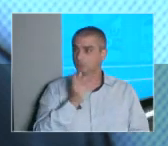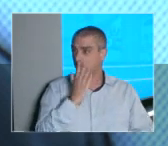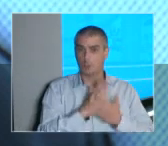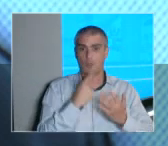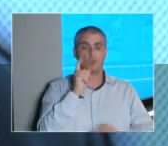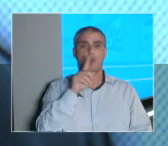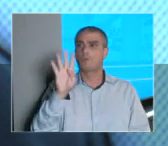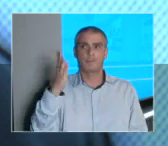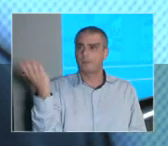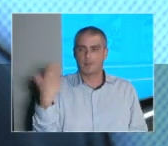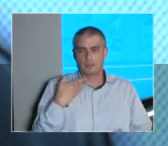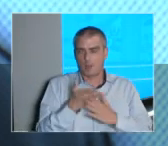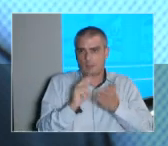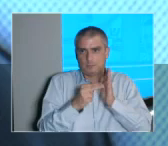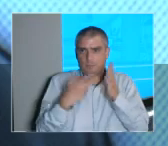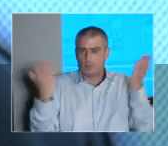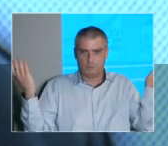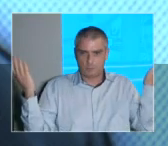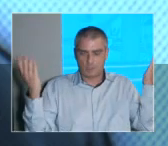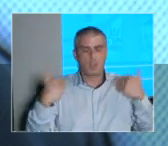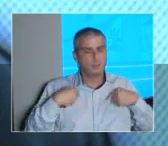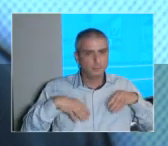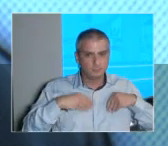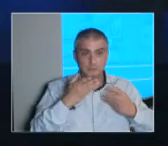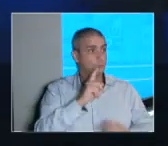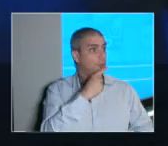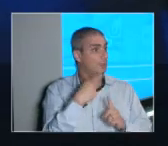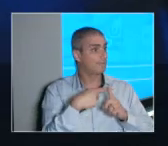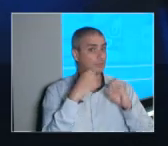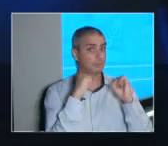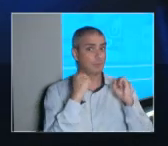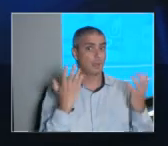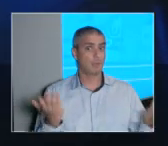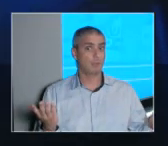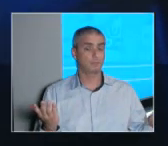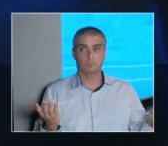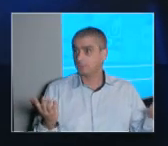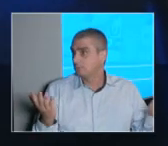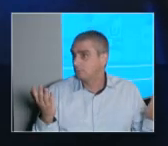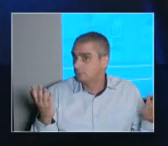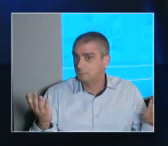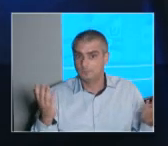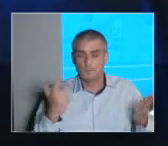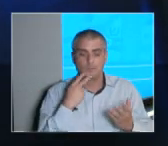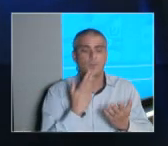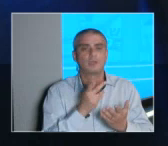שקוראים לי ביבי. אני לא נכנס לפוליטיקה. אני מסכים איתך. שנה וחצי הוא החזיק מעמד. אני לא, אני מוכן לדון אהוד ברק. יש דברים שהוא